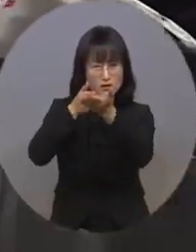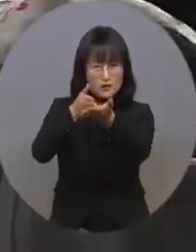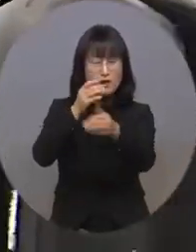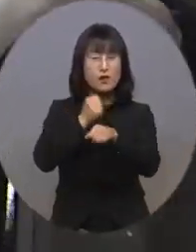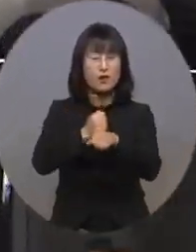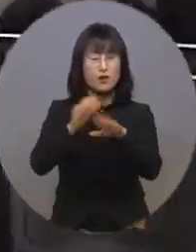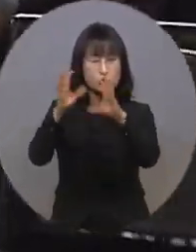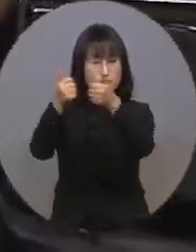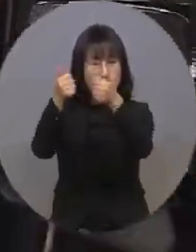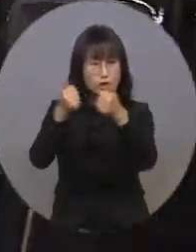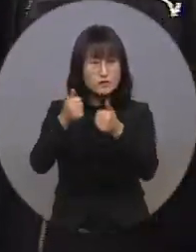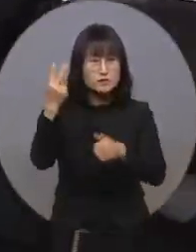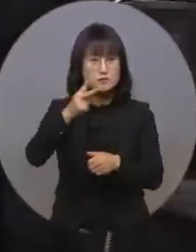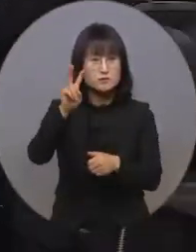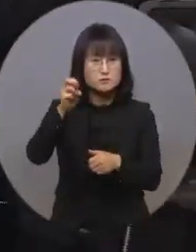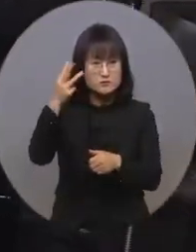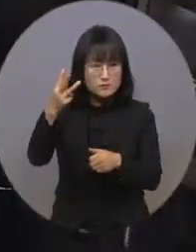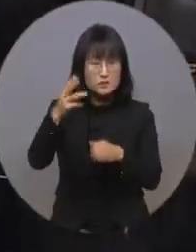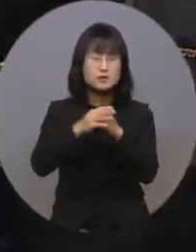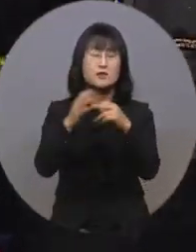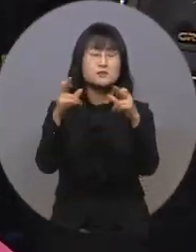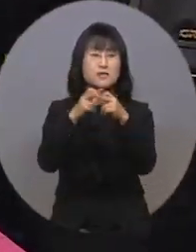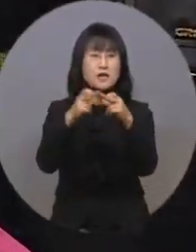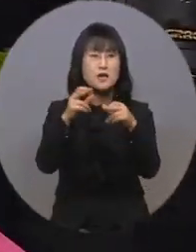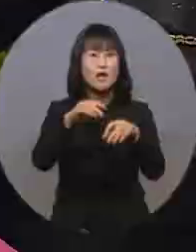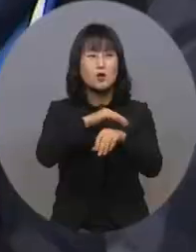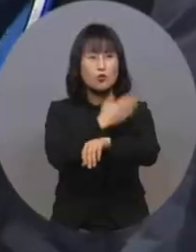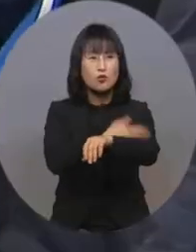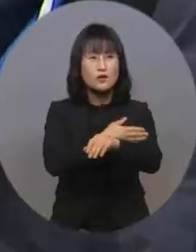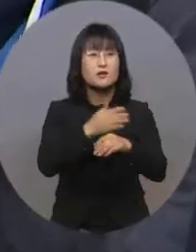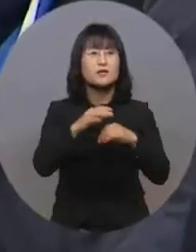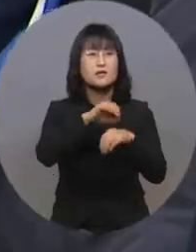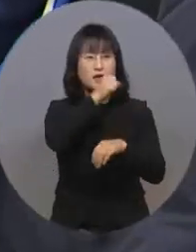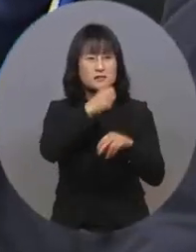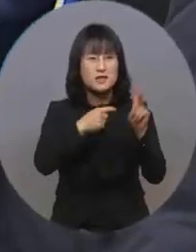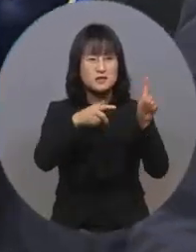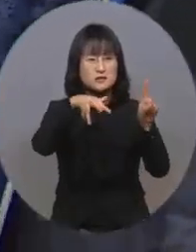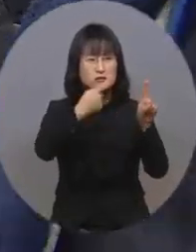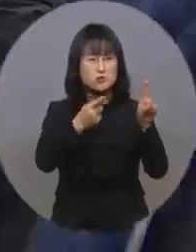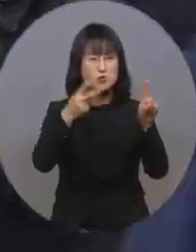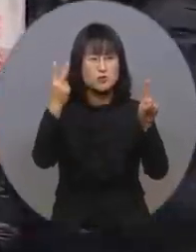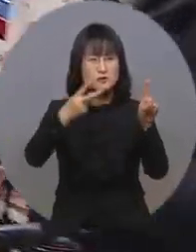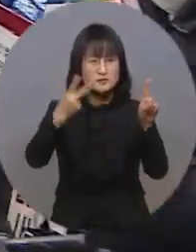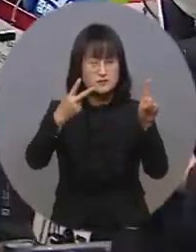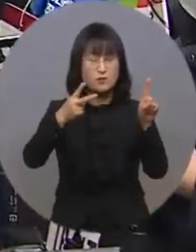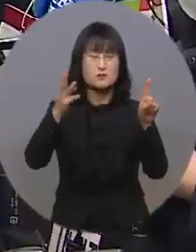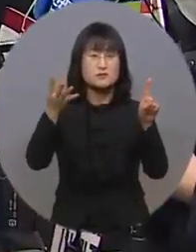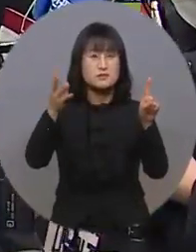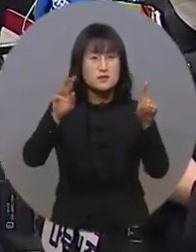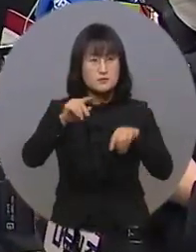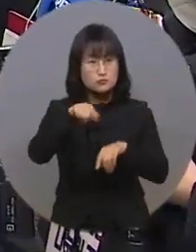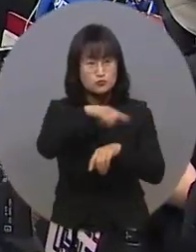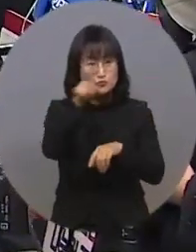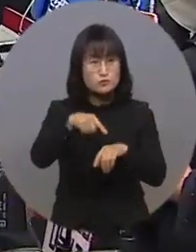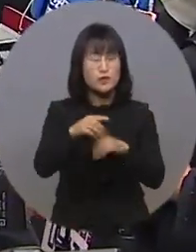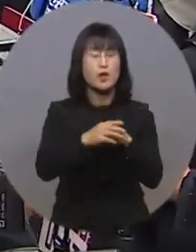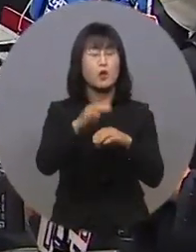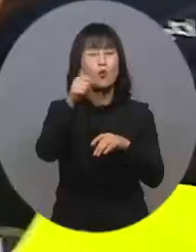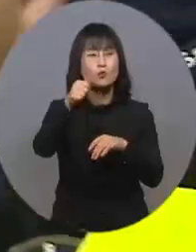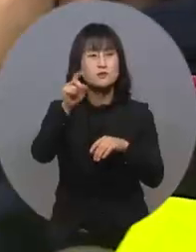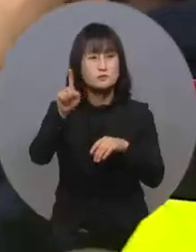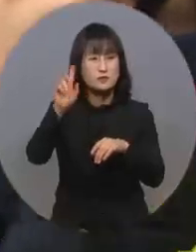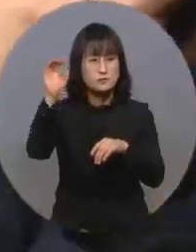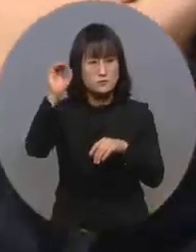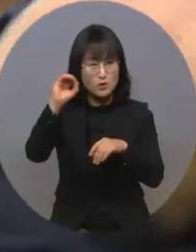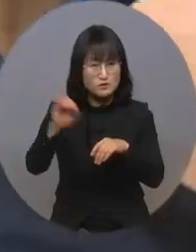국회는 2023년도 예산에 장애인 권리 예산 약 1조 3,044억 원 중 51%에 해당하는